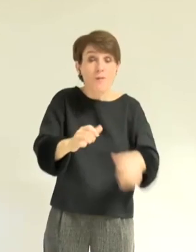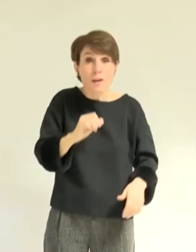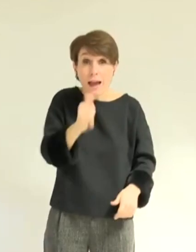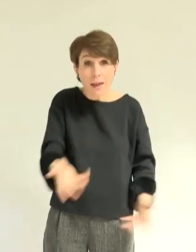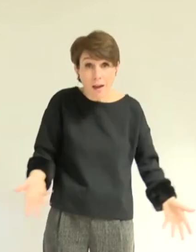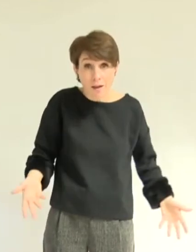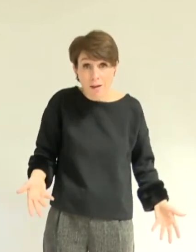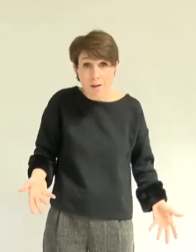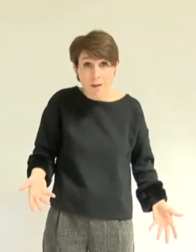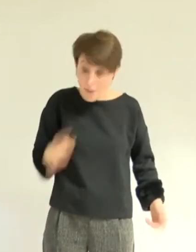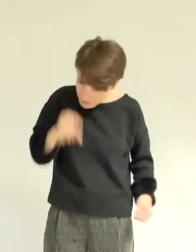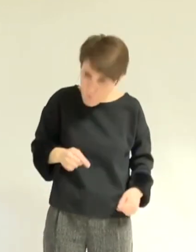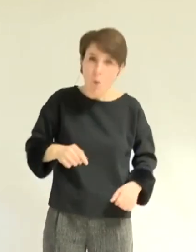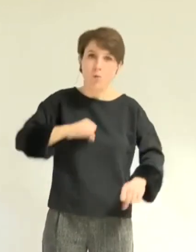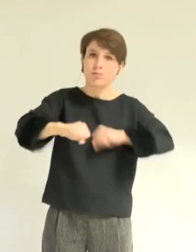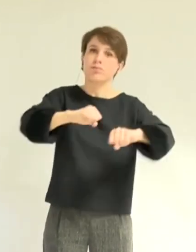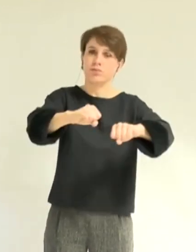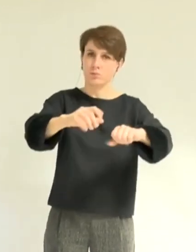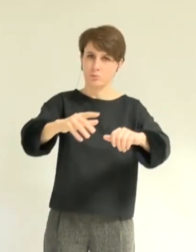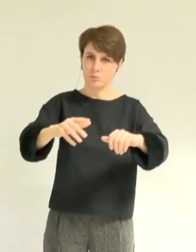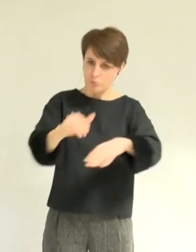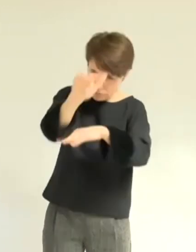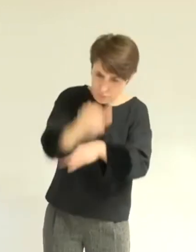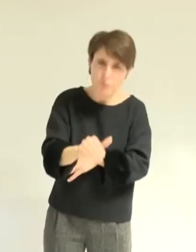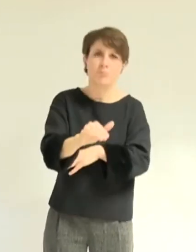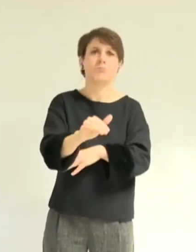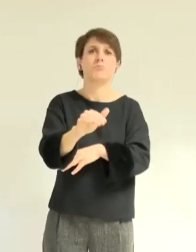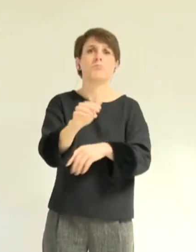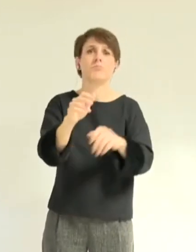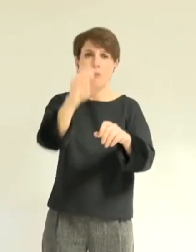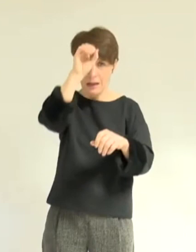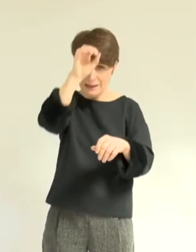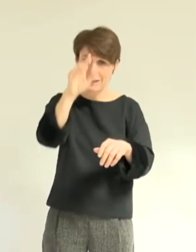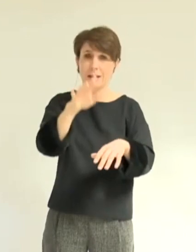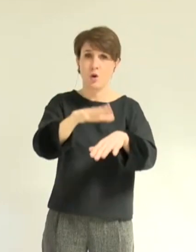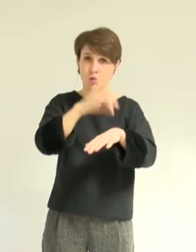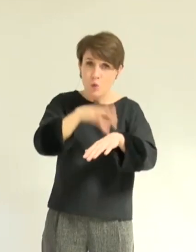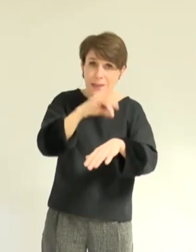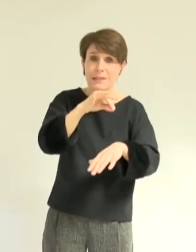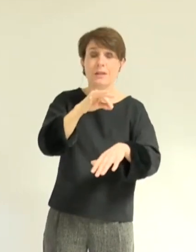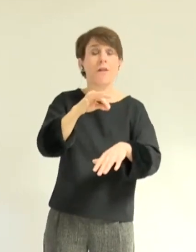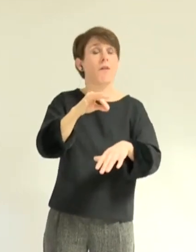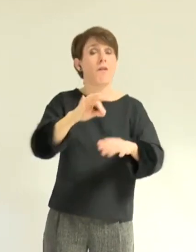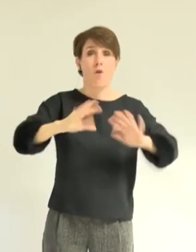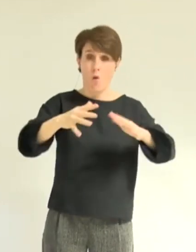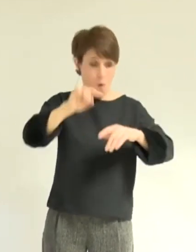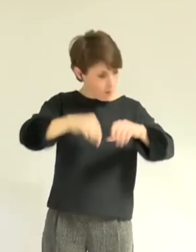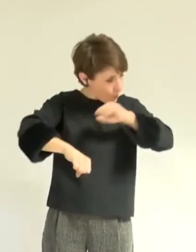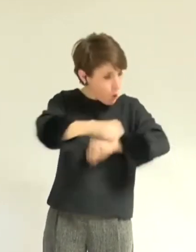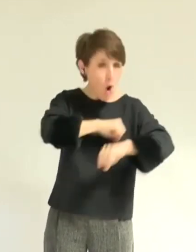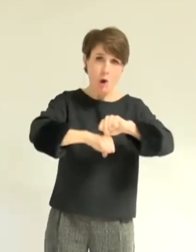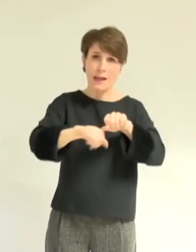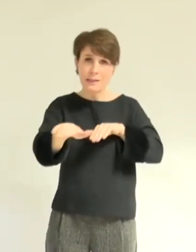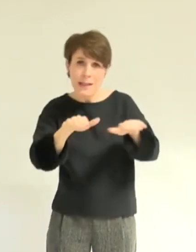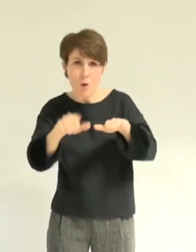ensuite réussir le maintien de la mutualiste en organisant les moyens,